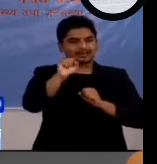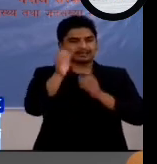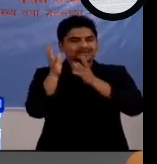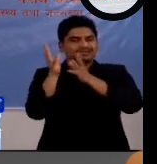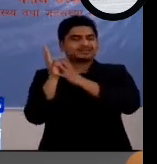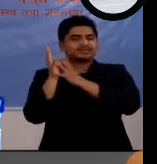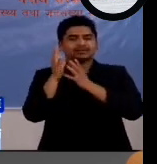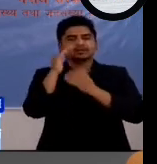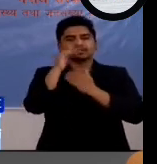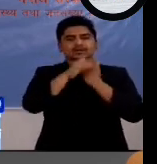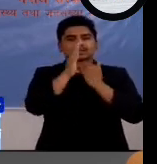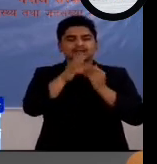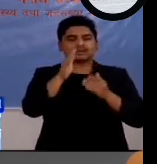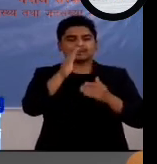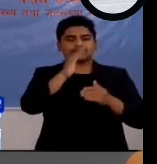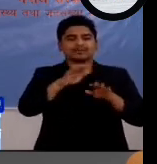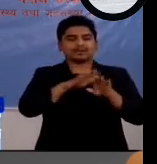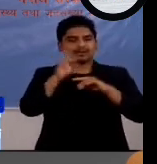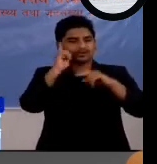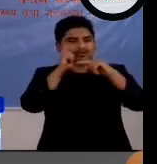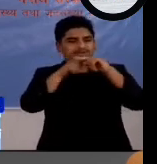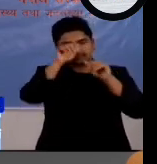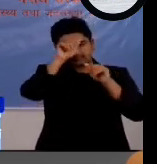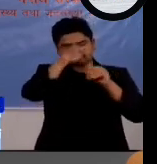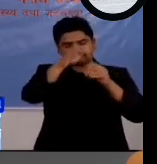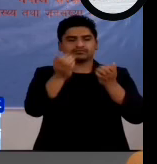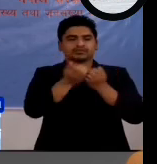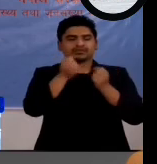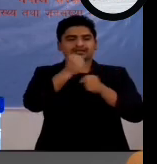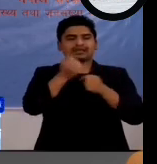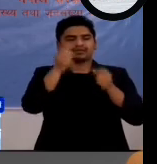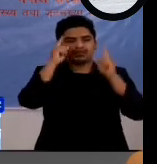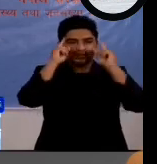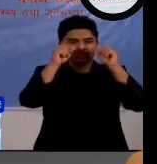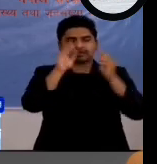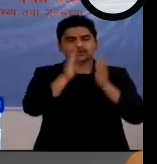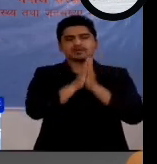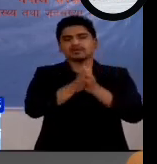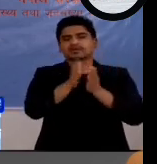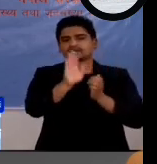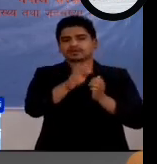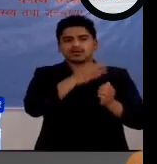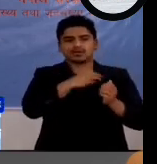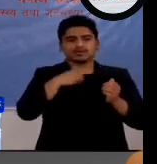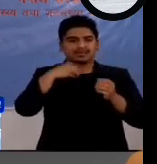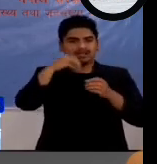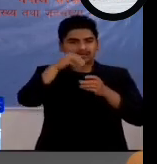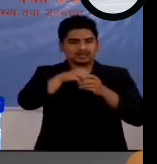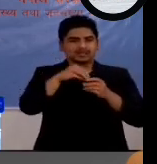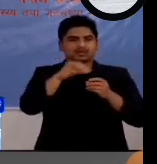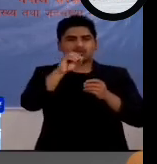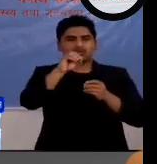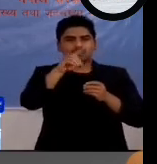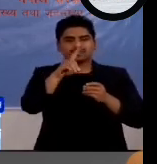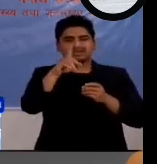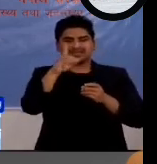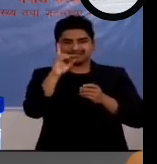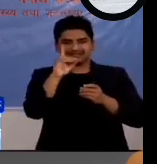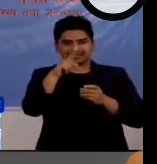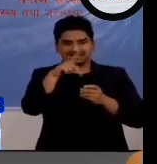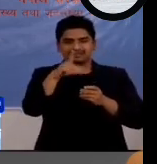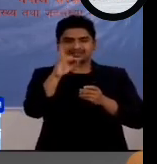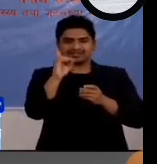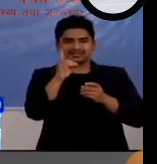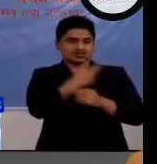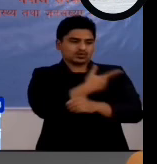आफै रोल मोडल भएर बालबालिकालाई सकारात्मक सन्देश दिने कामहरू गर्नुहुन्छ भन्ने अपेक्षा छ, अनुरोध पनि छ। अस्पतालका बहिरङ्ग विभाग अथवा